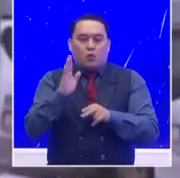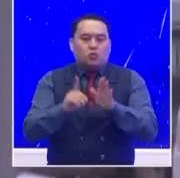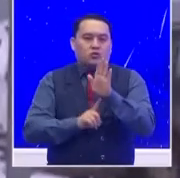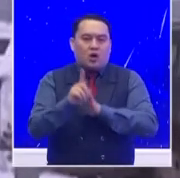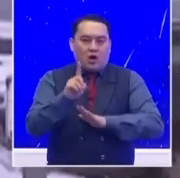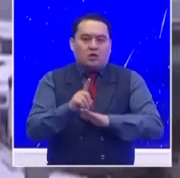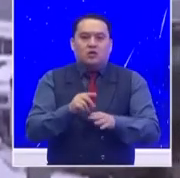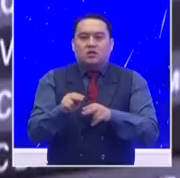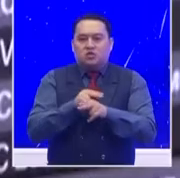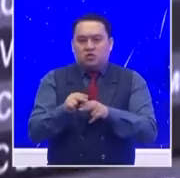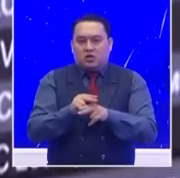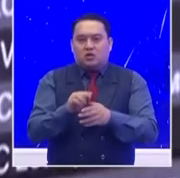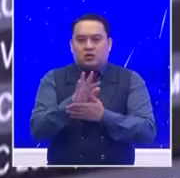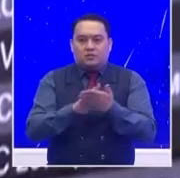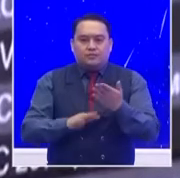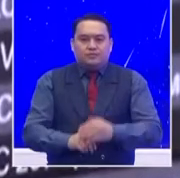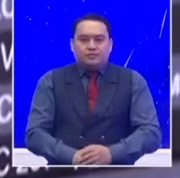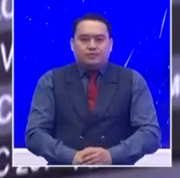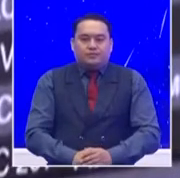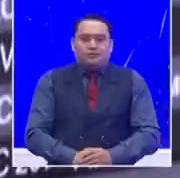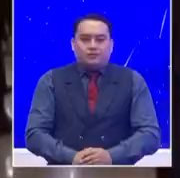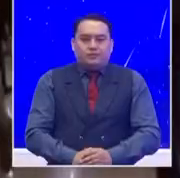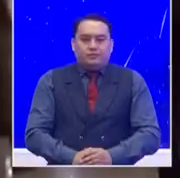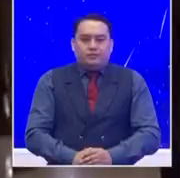соответствующая терапия пояснил глава минздрава